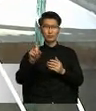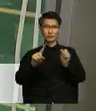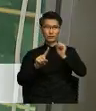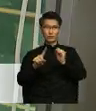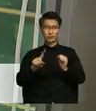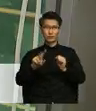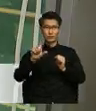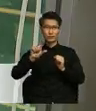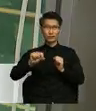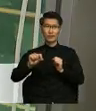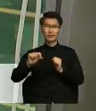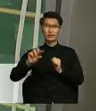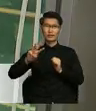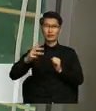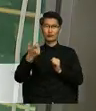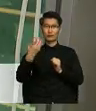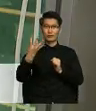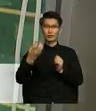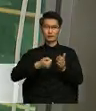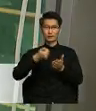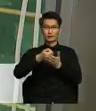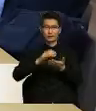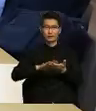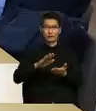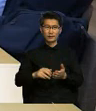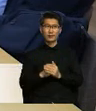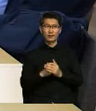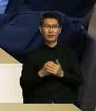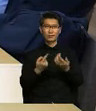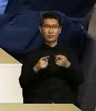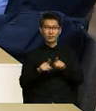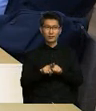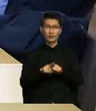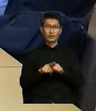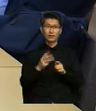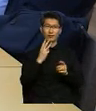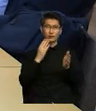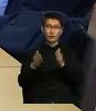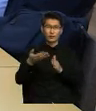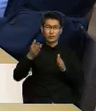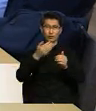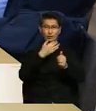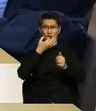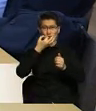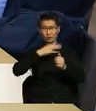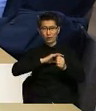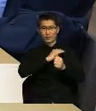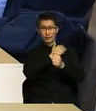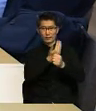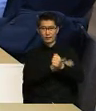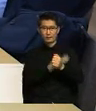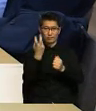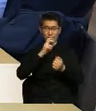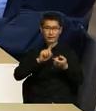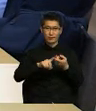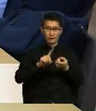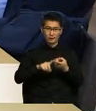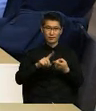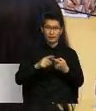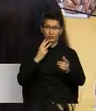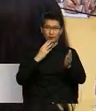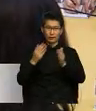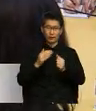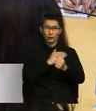높은 1,364원을 산정했습니다. 이와 함께 도는 노동권익 보호 확대 강화 전략에 대해선